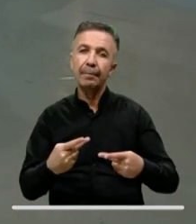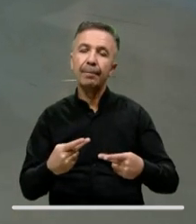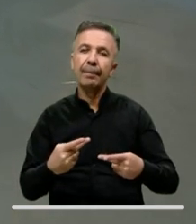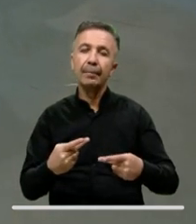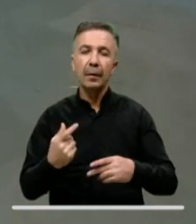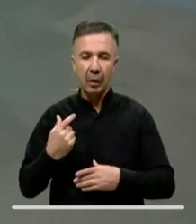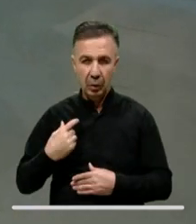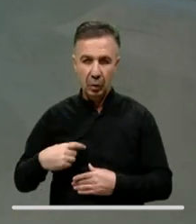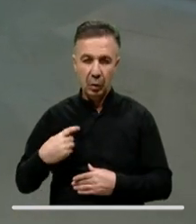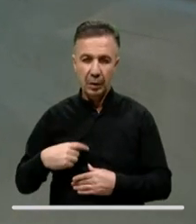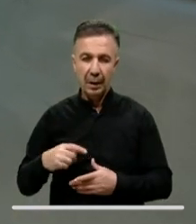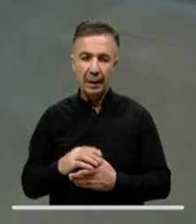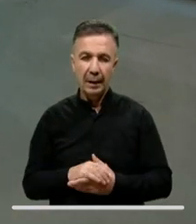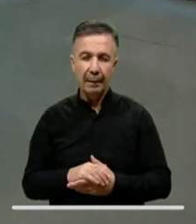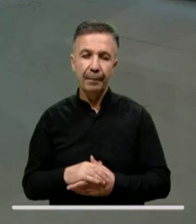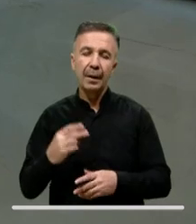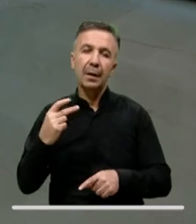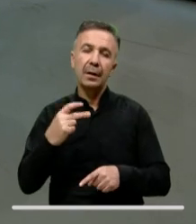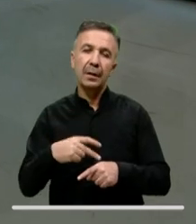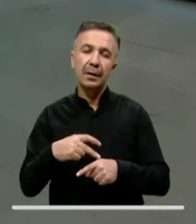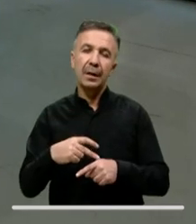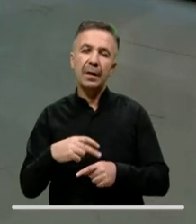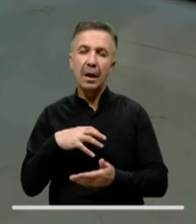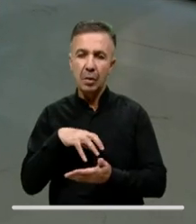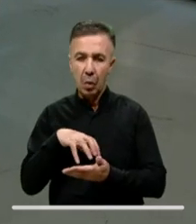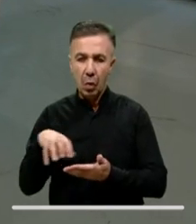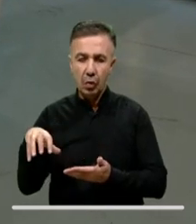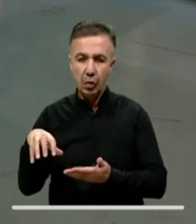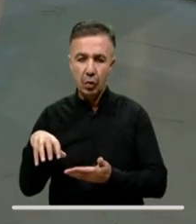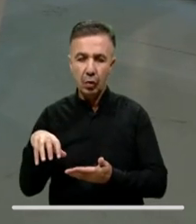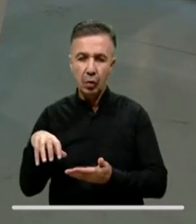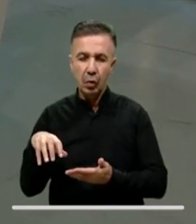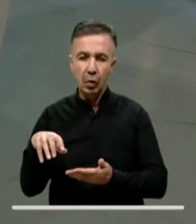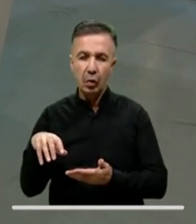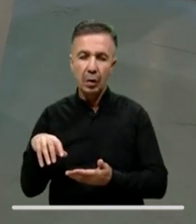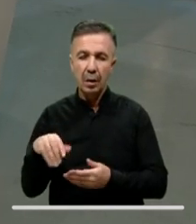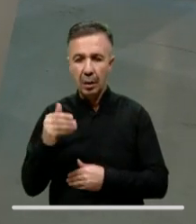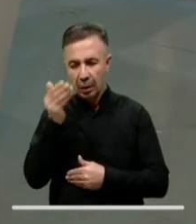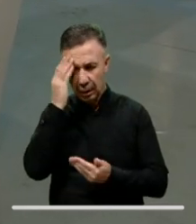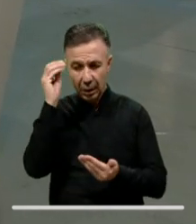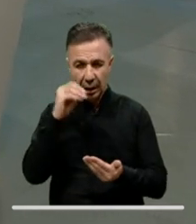vekil sıfatıyla zekat, öşür toplar, sadakayı fıtırı